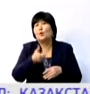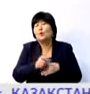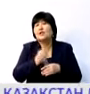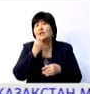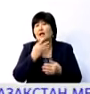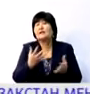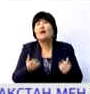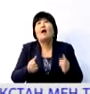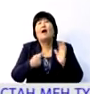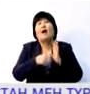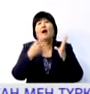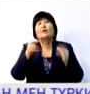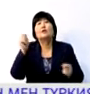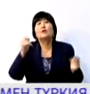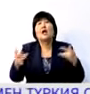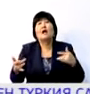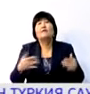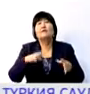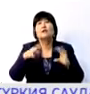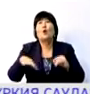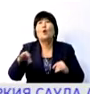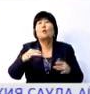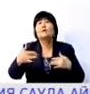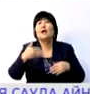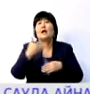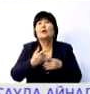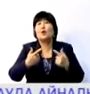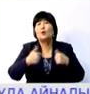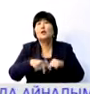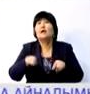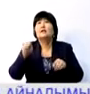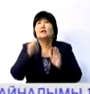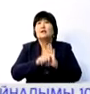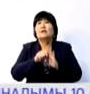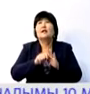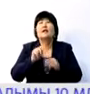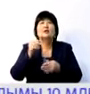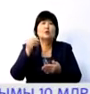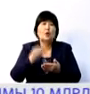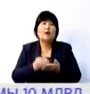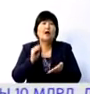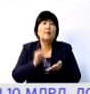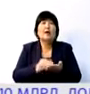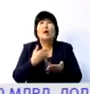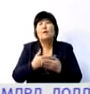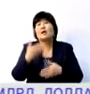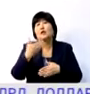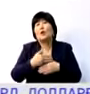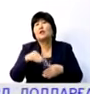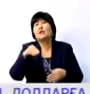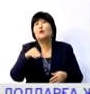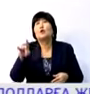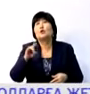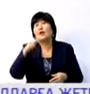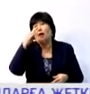қабылдады. 6 күндік фестивальдің нәтижесінде облыстық театр ұжымы сыншылар алқасының жоғары бағасын алды. Мәселен, қойылымда Темірбек